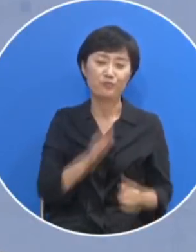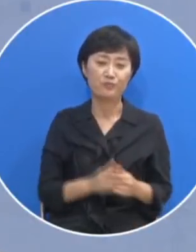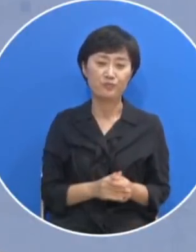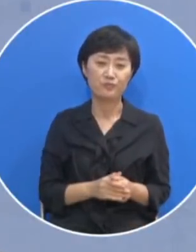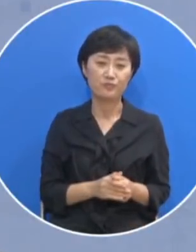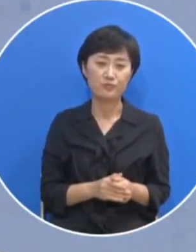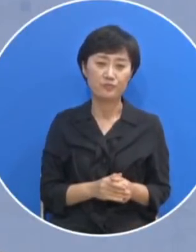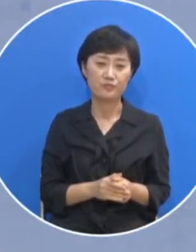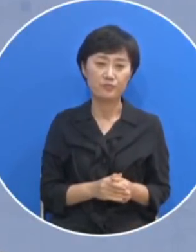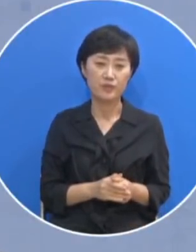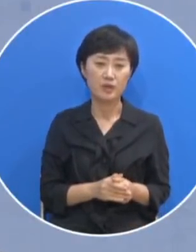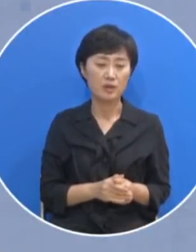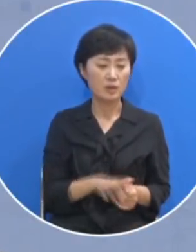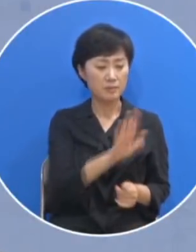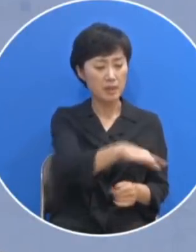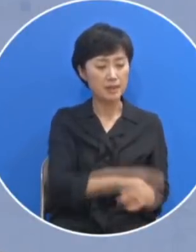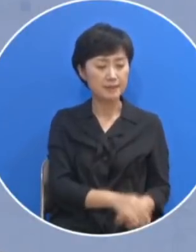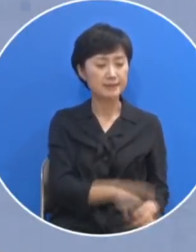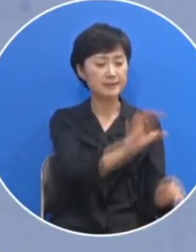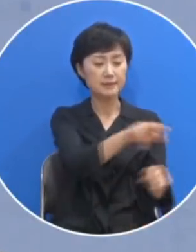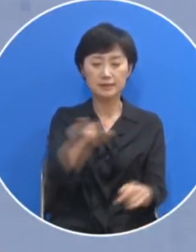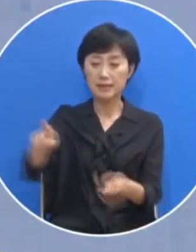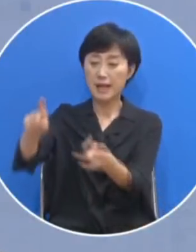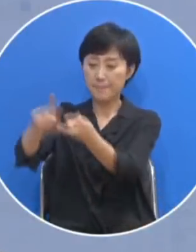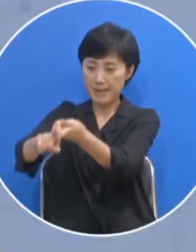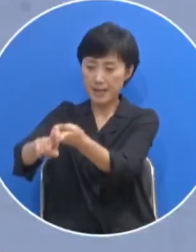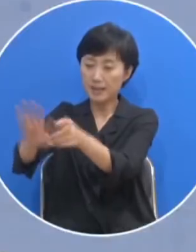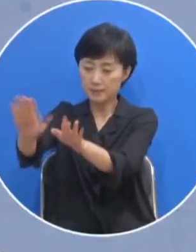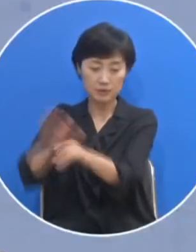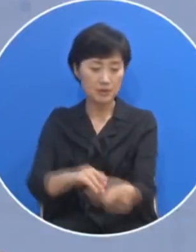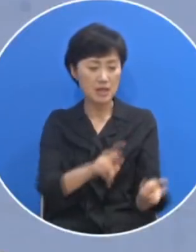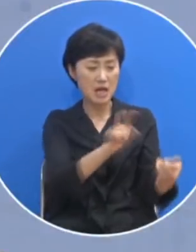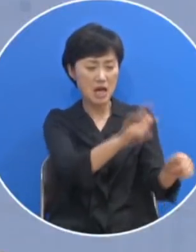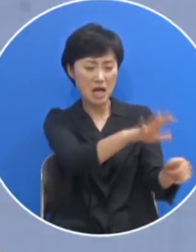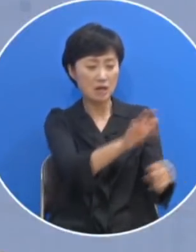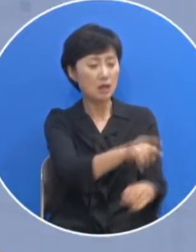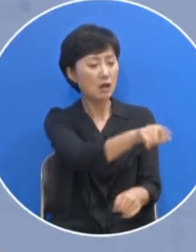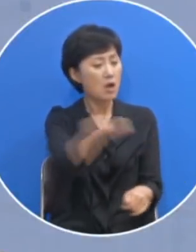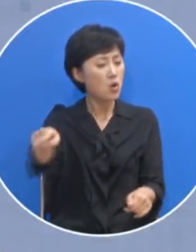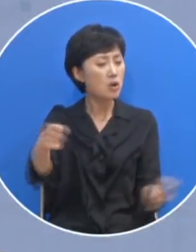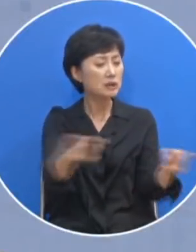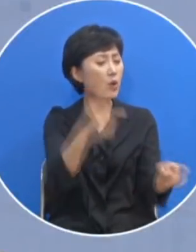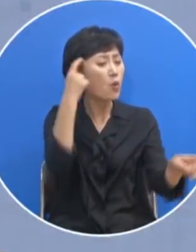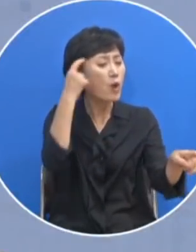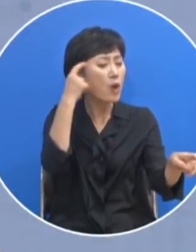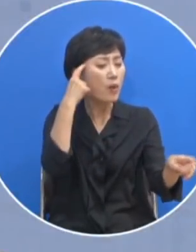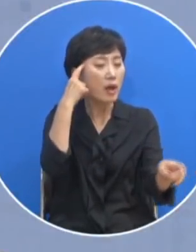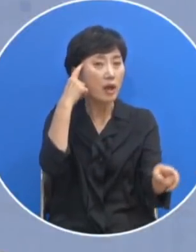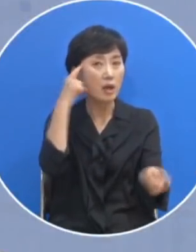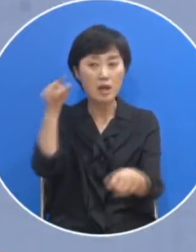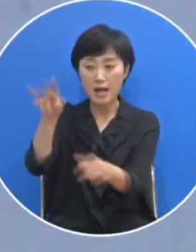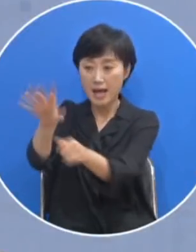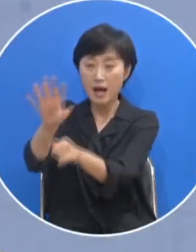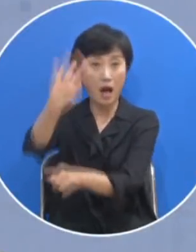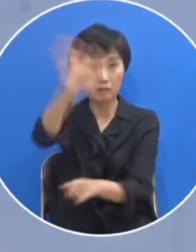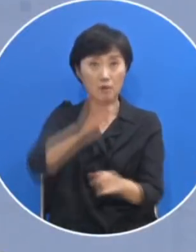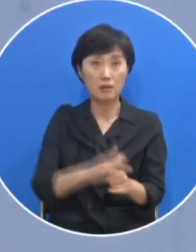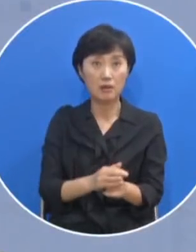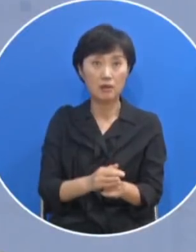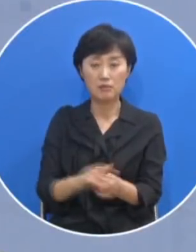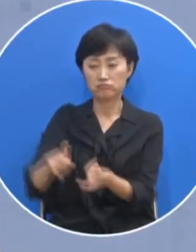그런 건 4월 야 우리 가족 뭐라 하진 않아 뭐 이렇게 말아진 성격이 아 이것도 양말 비드 활자 4쌍 울산 페이퍼 발아한 to see